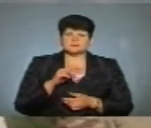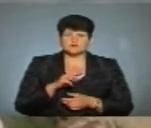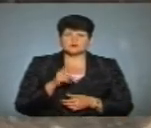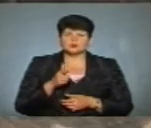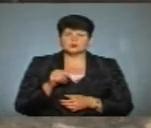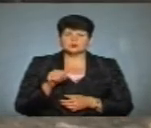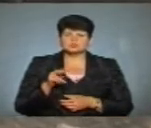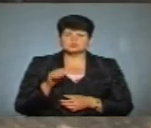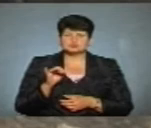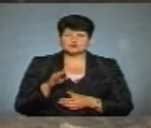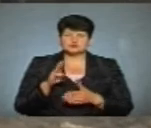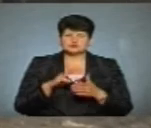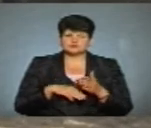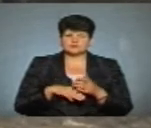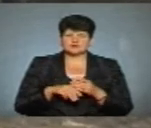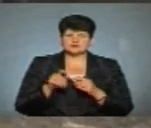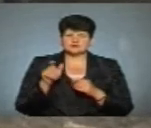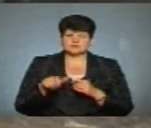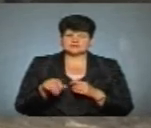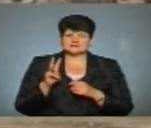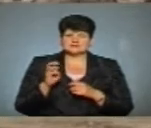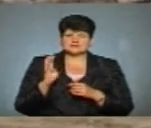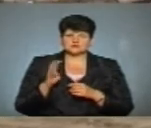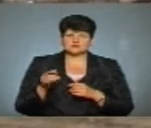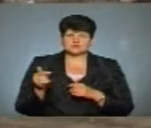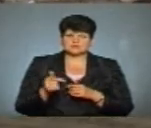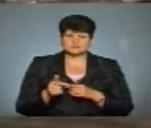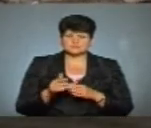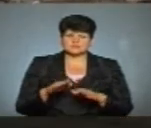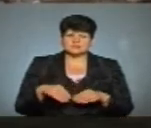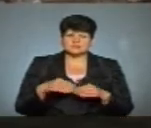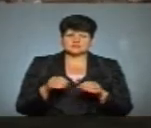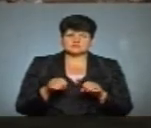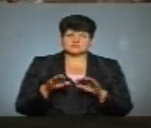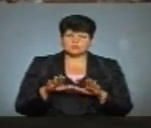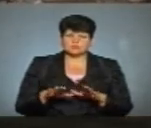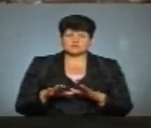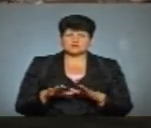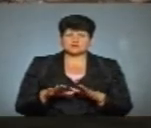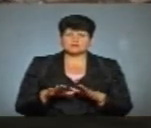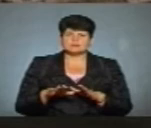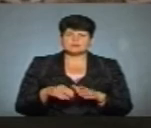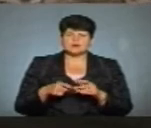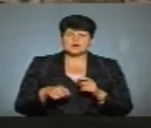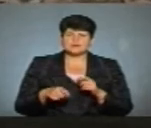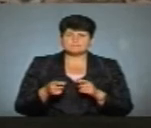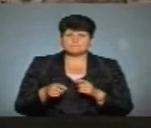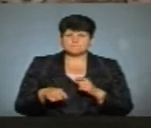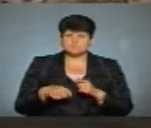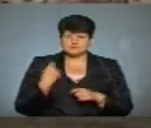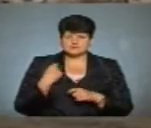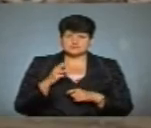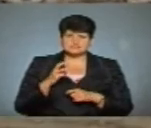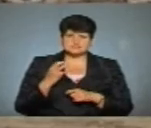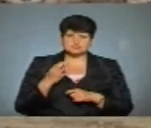розповів, водія оштрафували на 340 гривень. Винесена постанова про накладення адміністративного правопорушення на суму